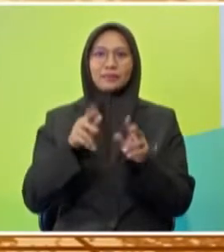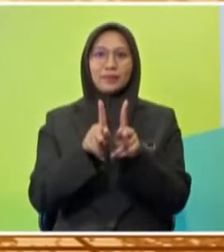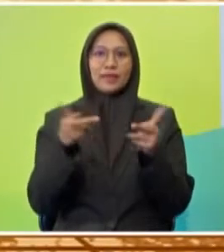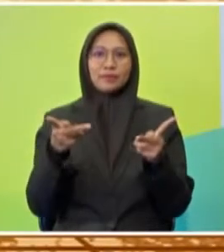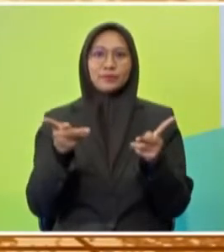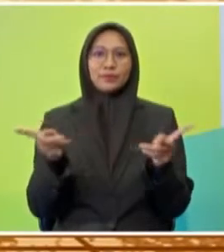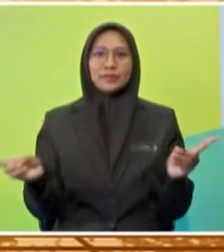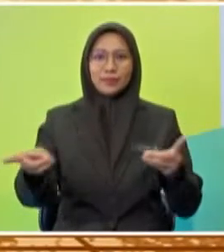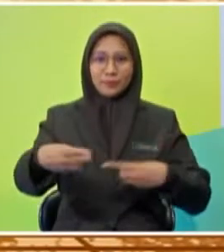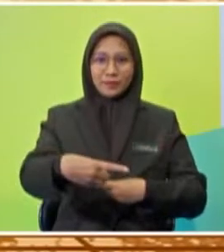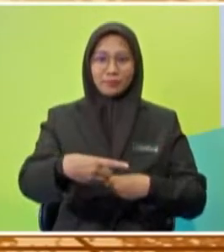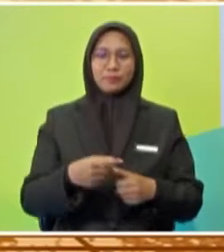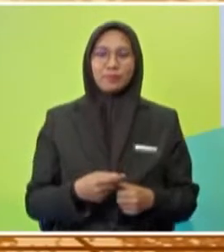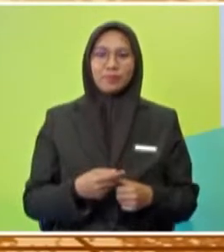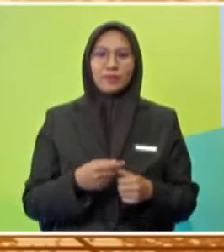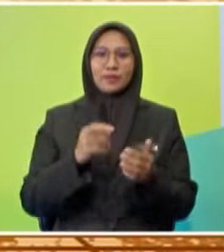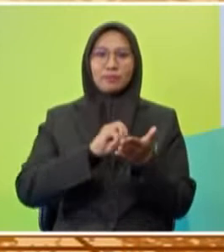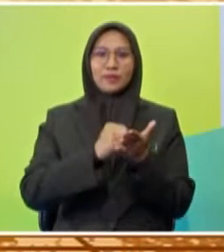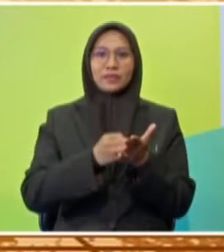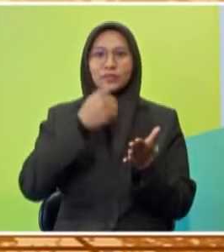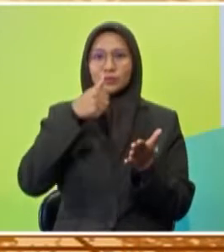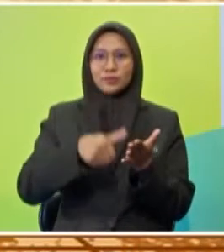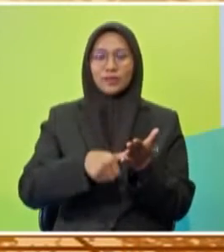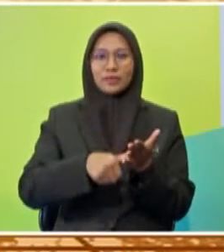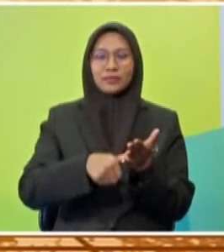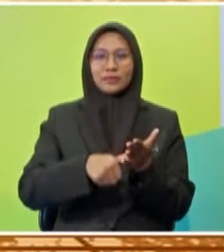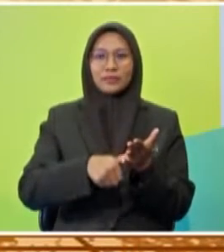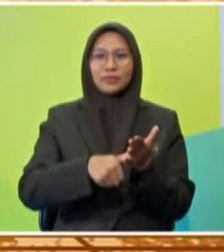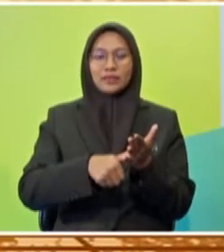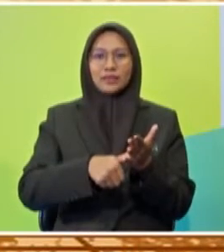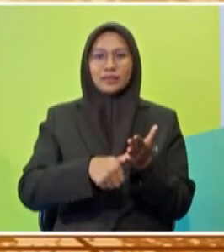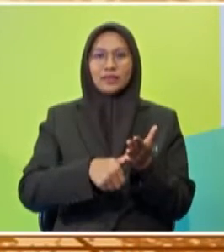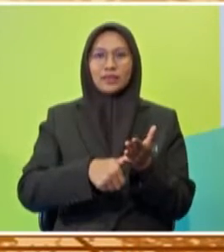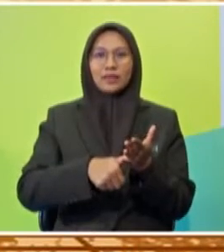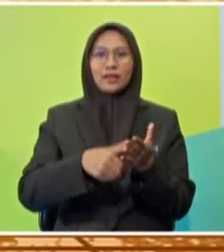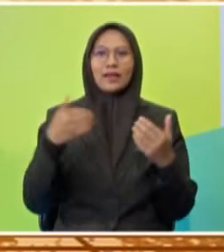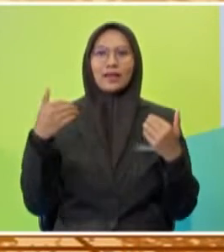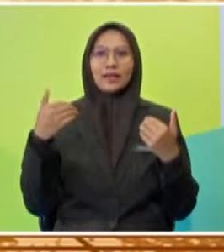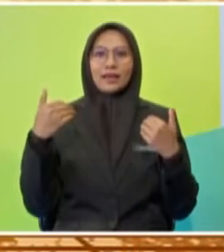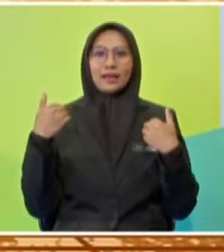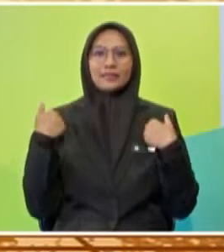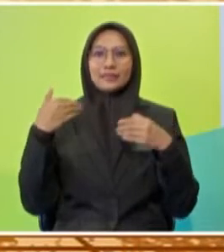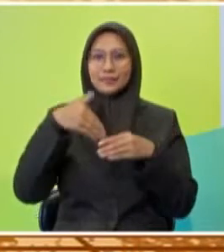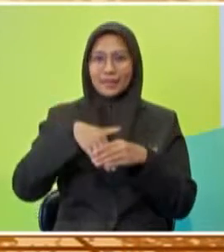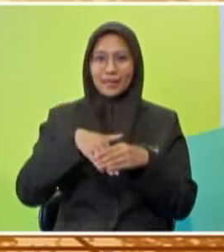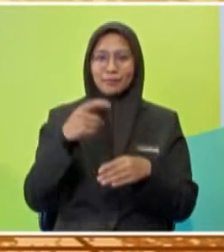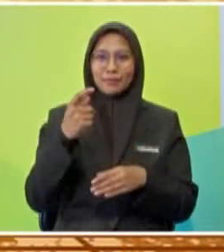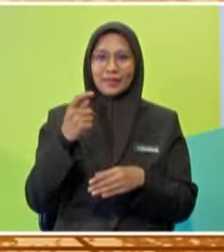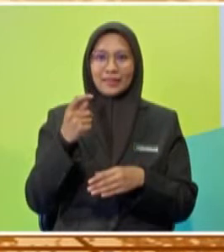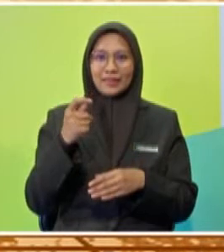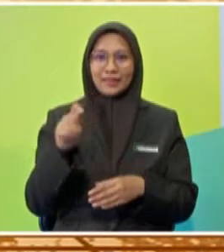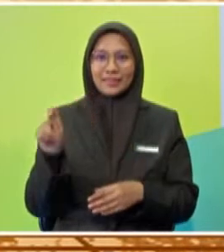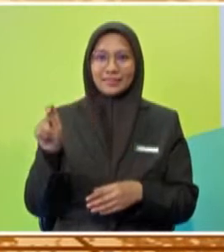tersurat bermaksud yang telah ditulis, tertulis dan menepati maksud dalam buku teks Bahasa Melayu Tingkatan